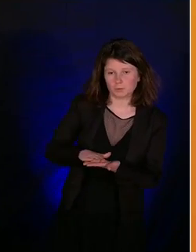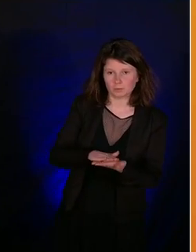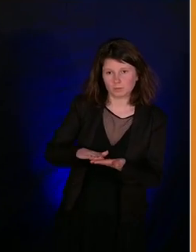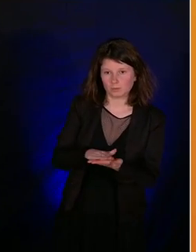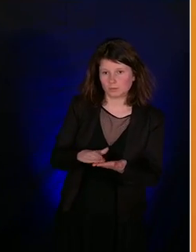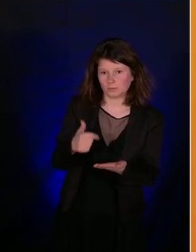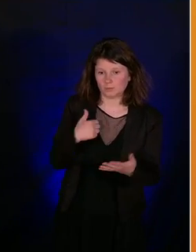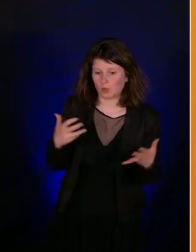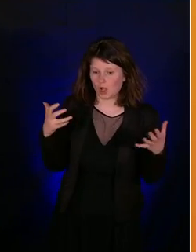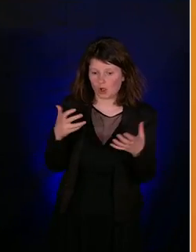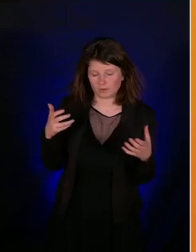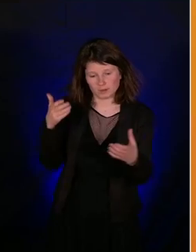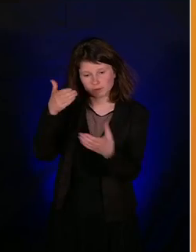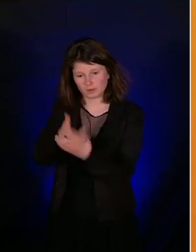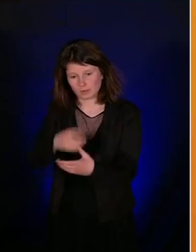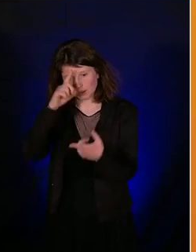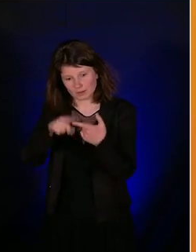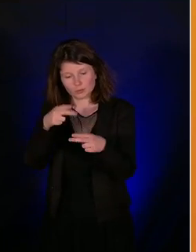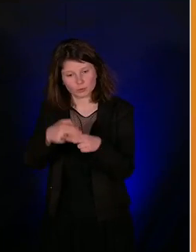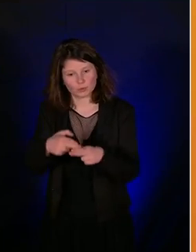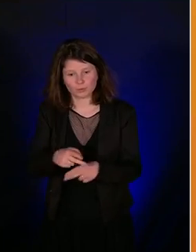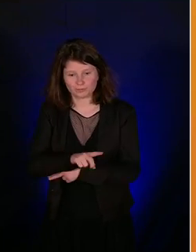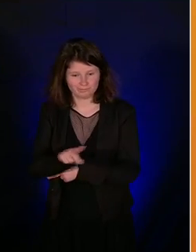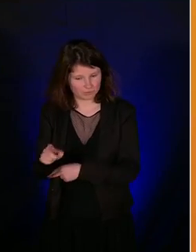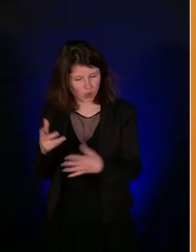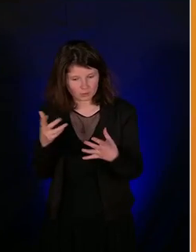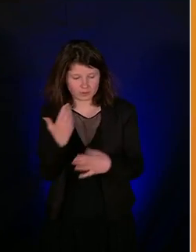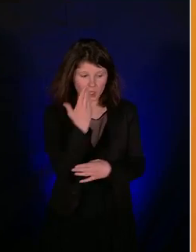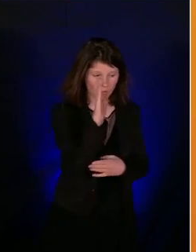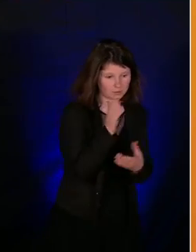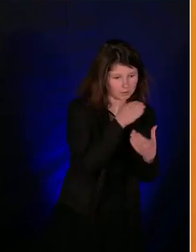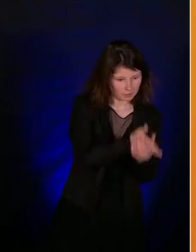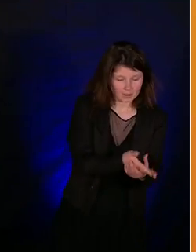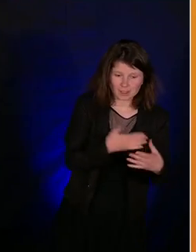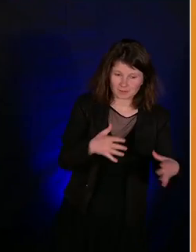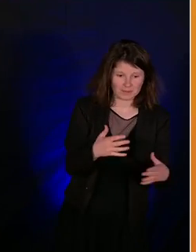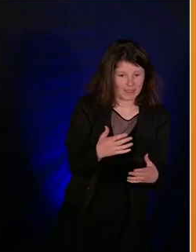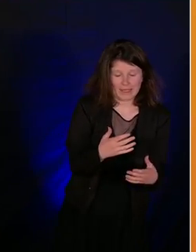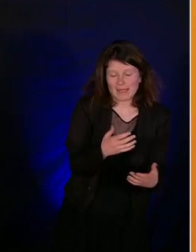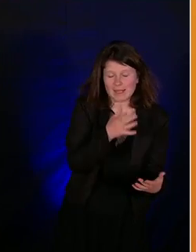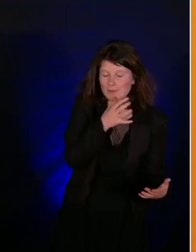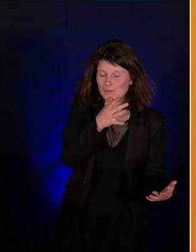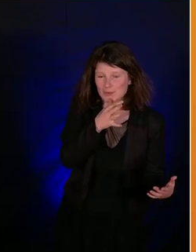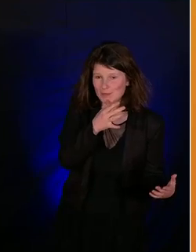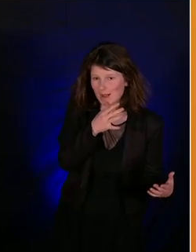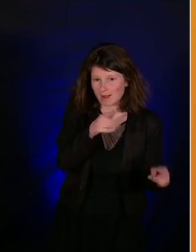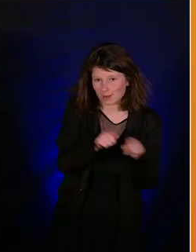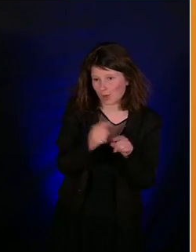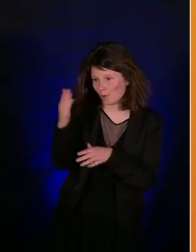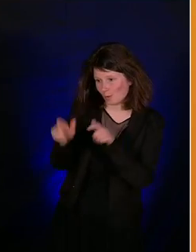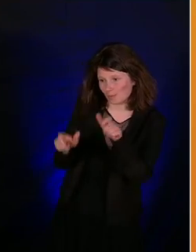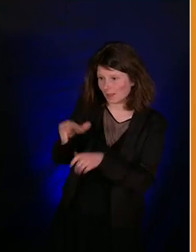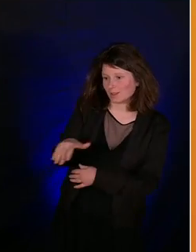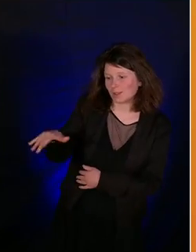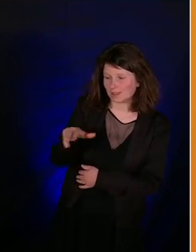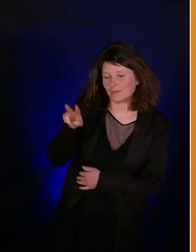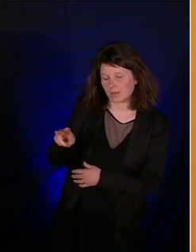pas intervenir que sur la question de des noms mais j'ai essayé d'intervenir à tous les débats et j'ai pas pu comme nombre de délégués ici et c'est vrai que ça crée